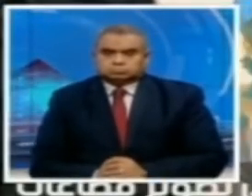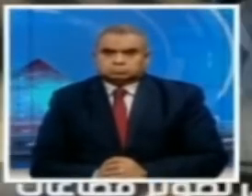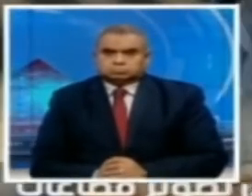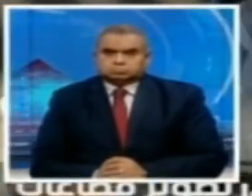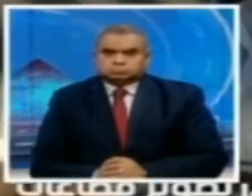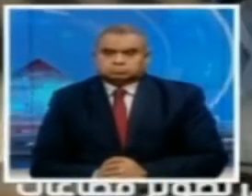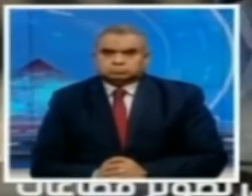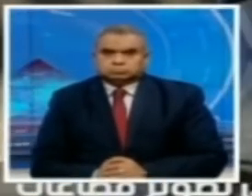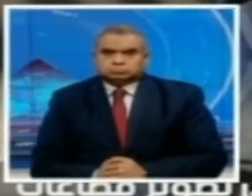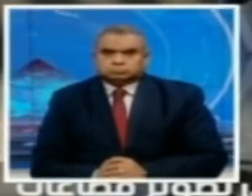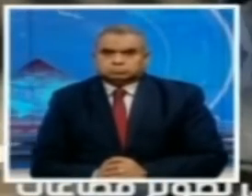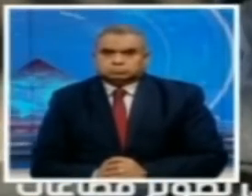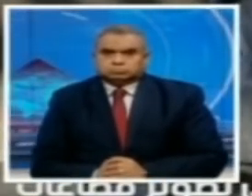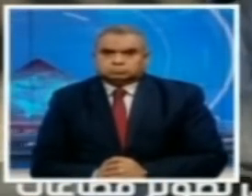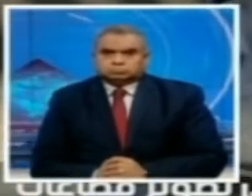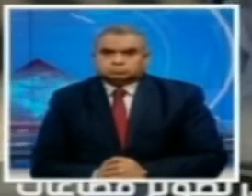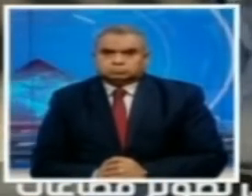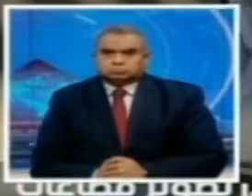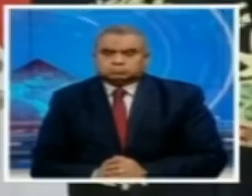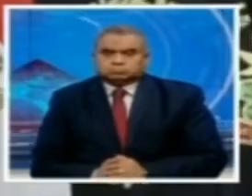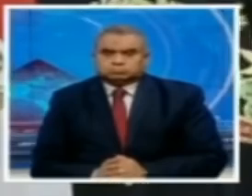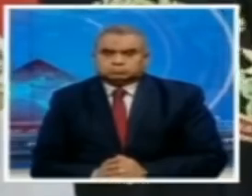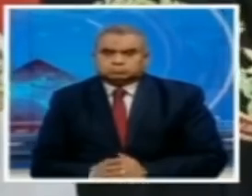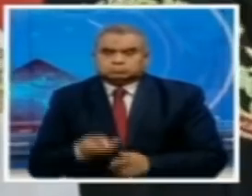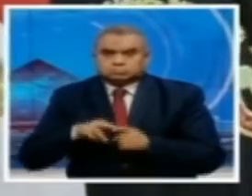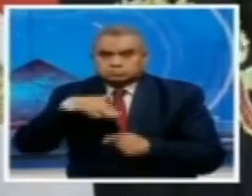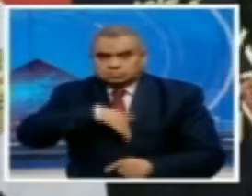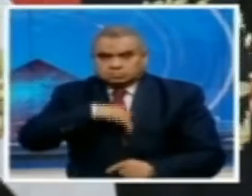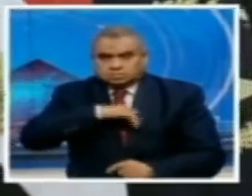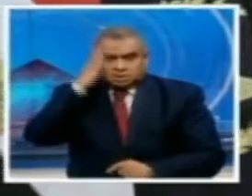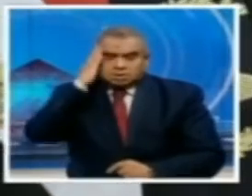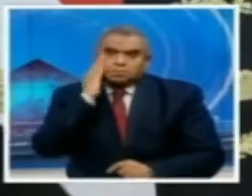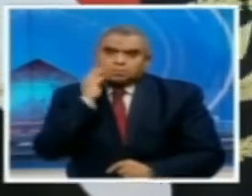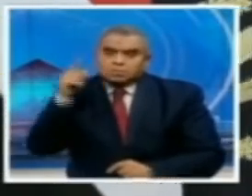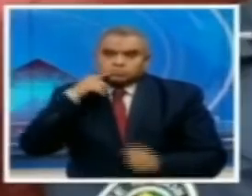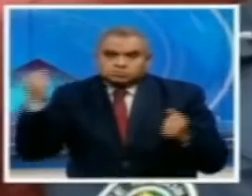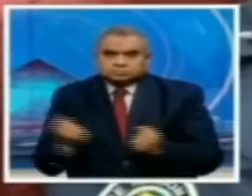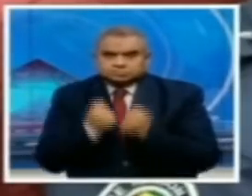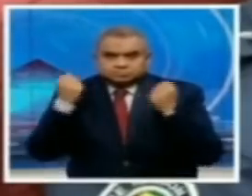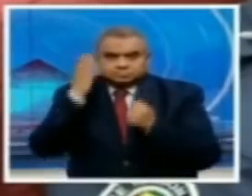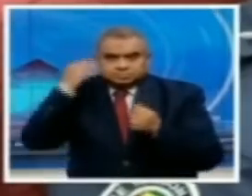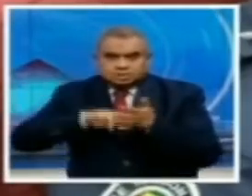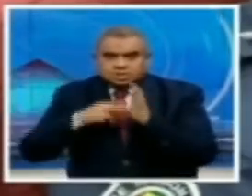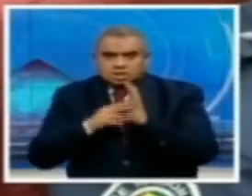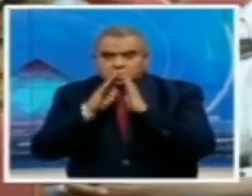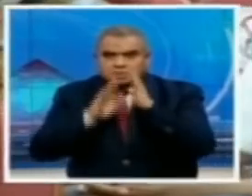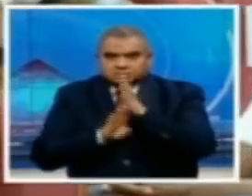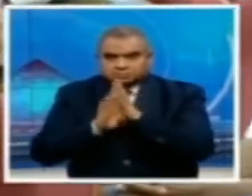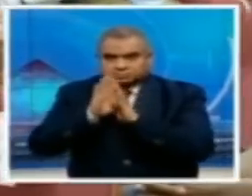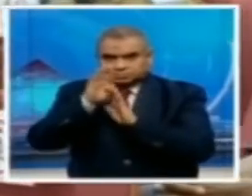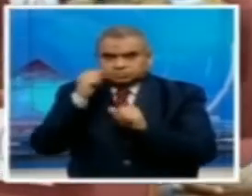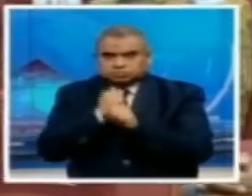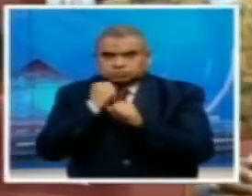learn and develop ourselves in our policing sector. وقد أعرب المتدربون عن تقديرهم الكبير لمصر وما تملكه من